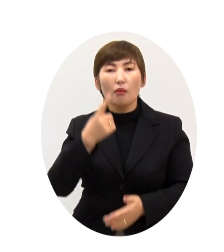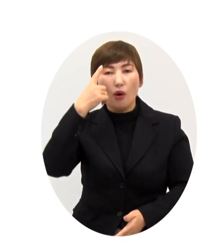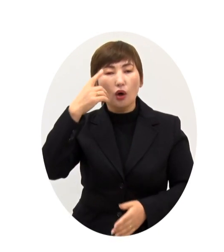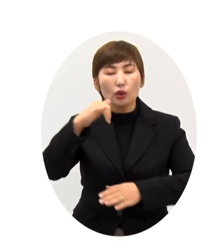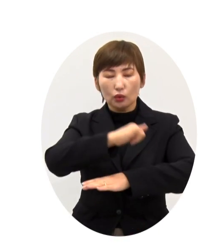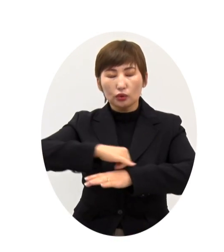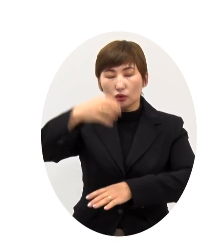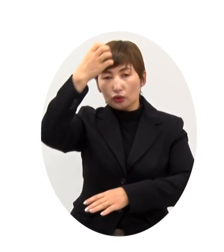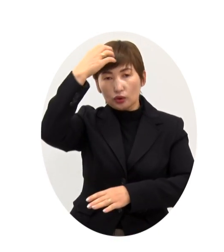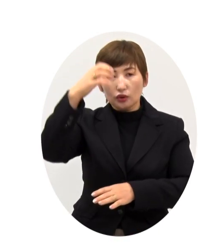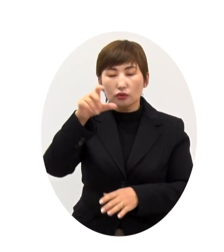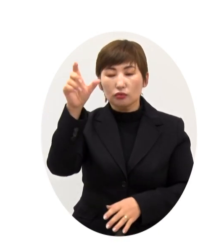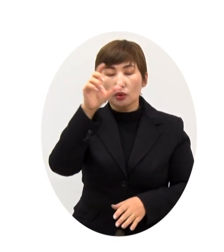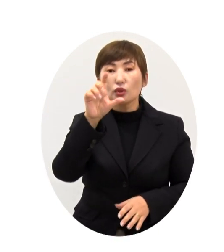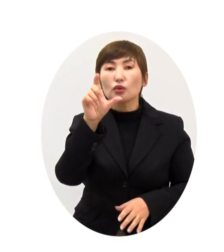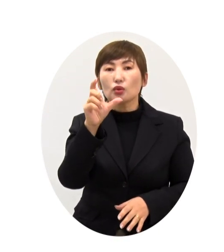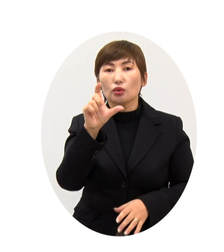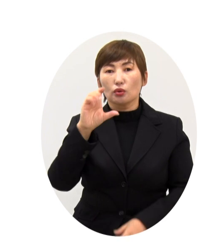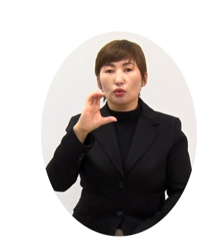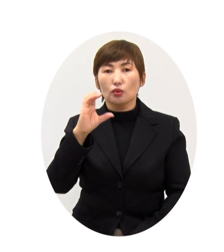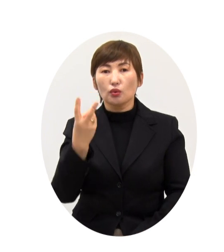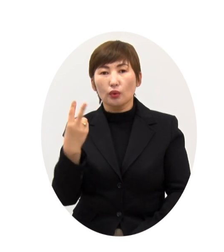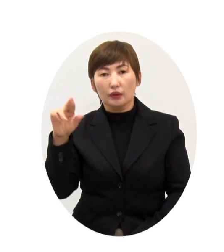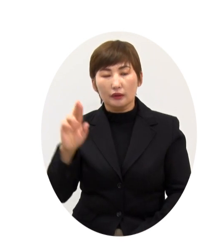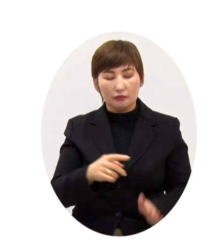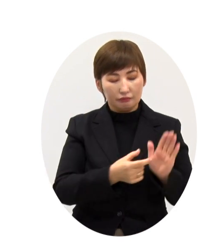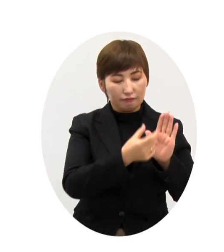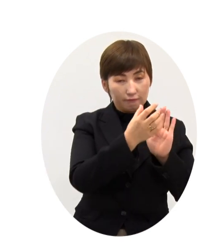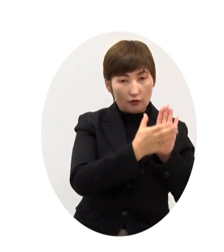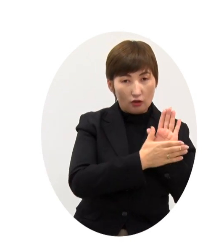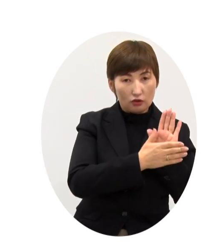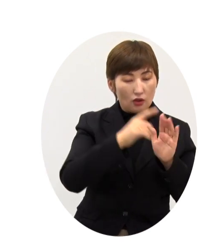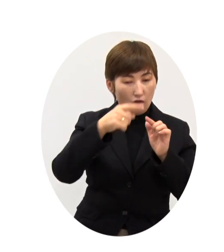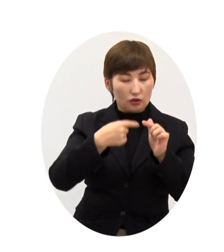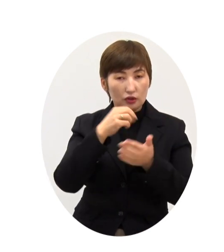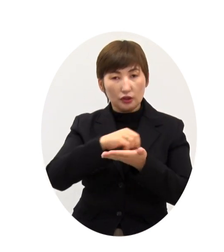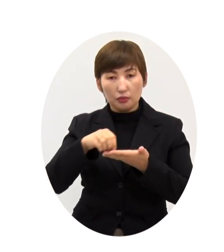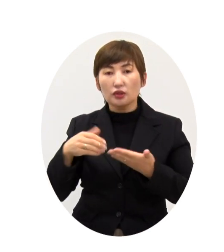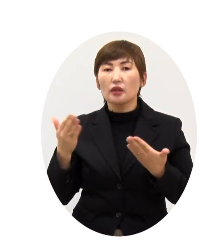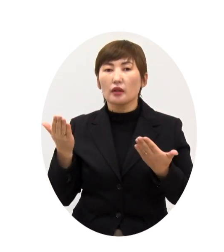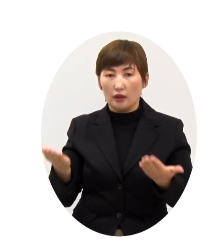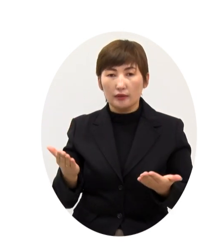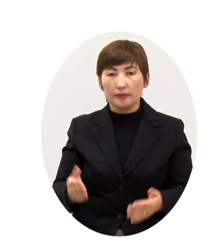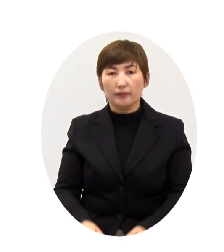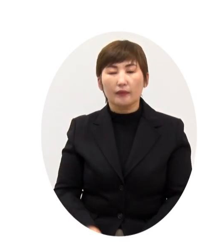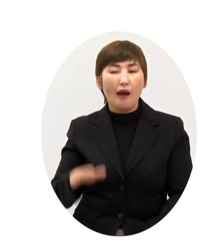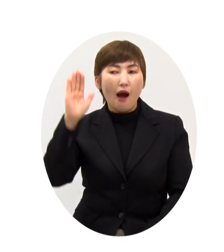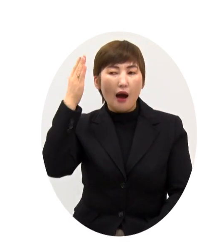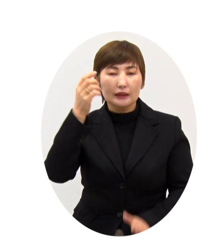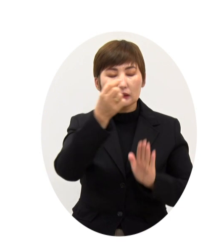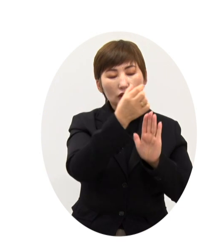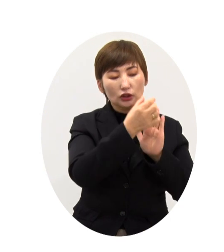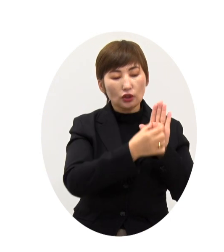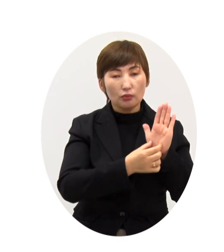Төрийнхөө сүлдний онцлогийг илтгэсэн бэлэг тэмдгүүдийг тоочин нэрлэж бичээрэй. Мөн төрийн сүлдний төв хэсэгдэх алтан